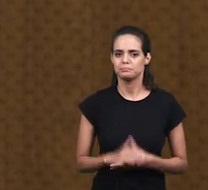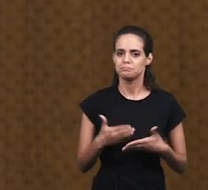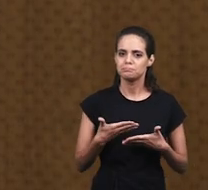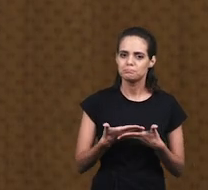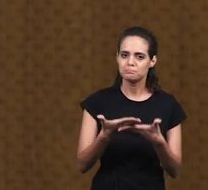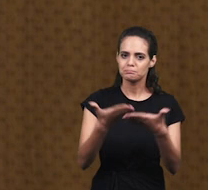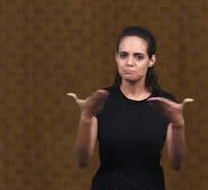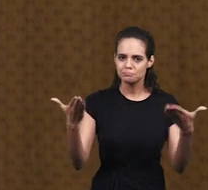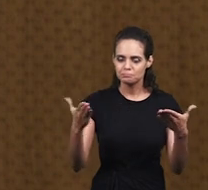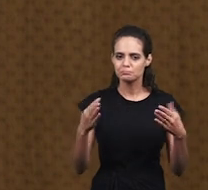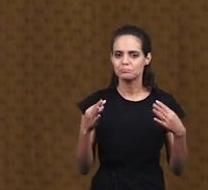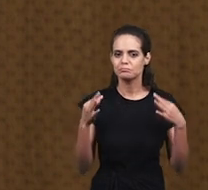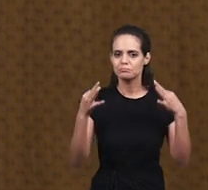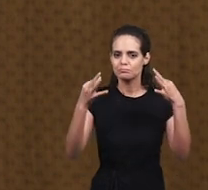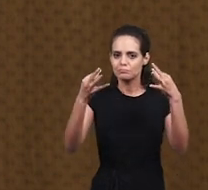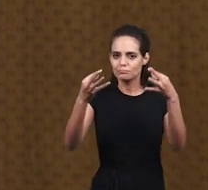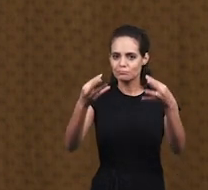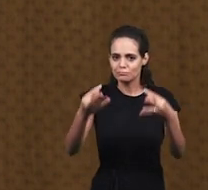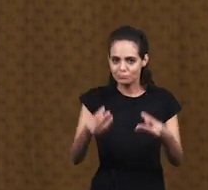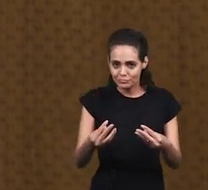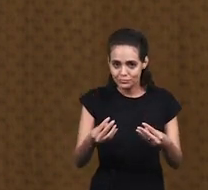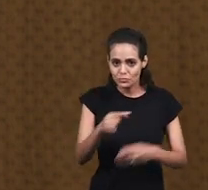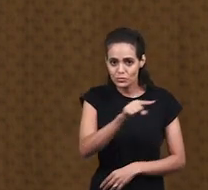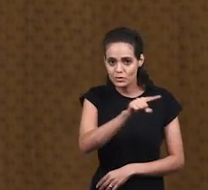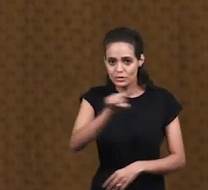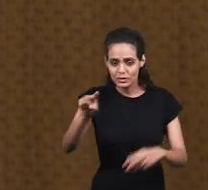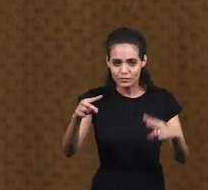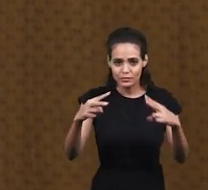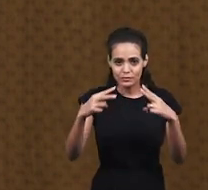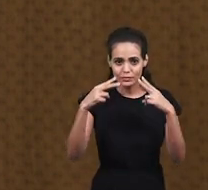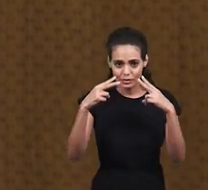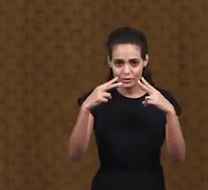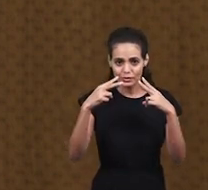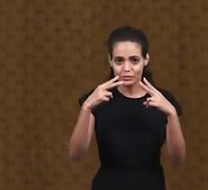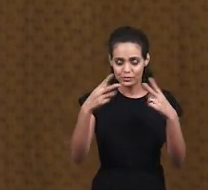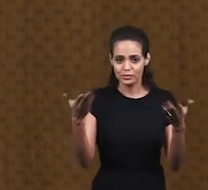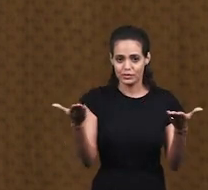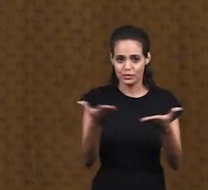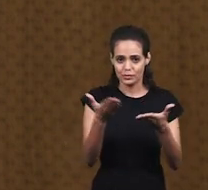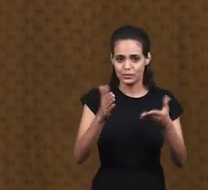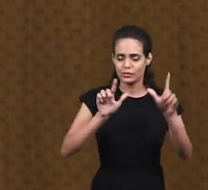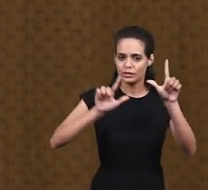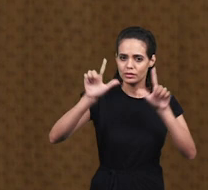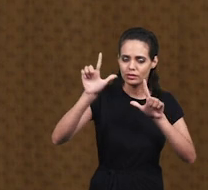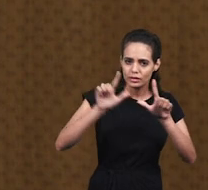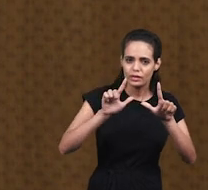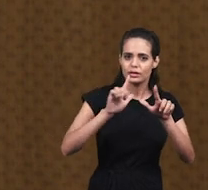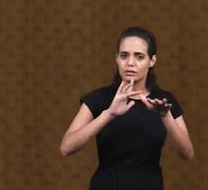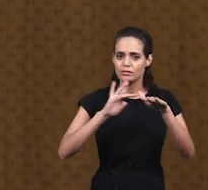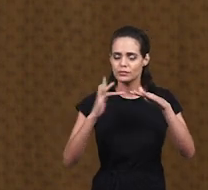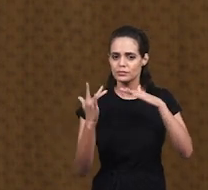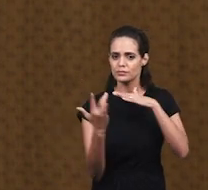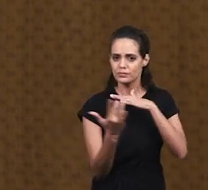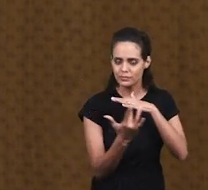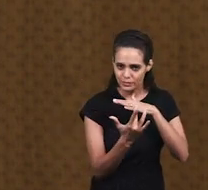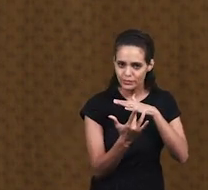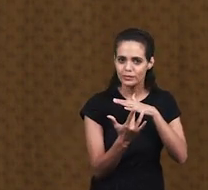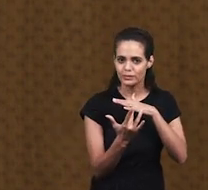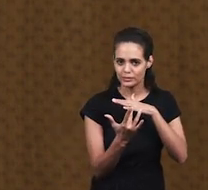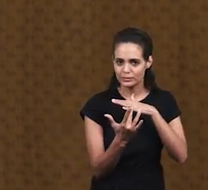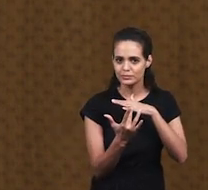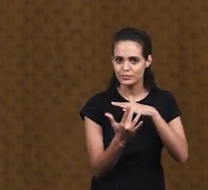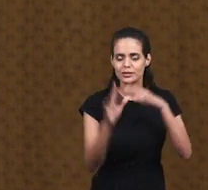qui nous assistent à travers la TV, à travers les plateformes. Je veux saluer